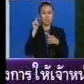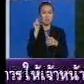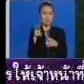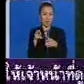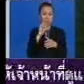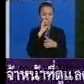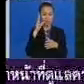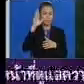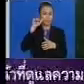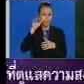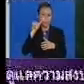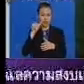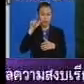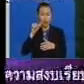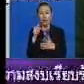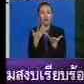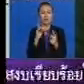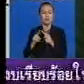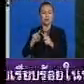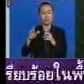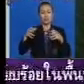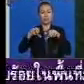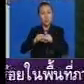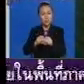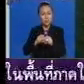และมารดามาให้ข้อมูลกับกรรมาธิการ